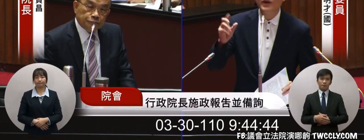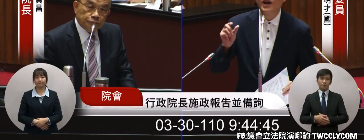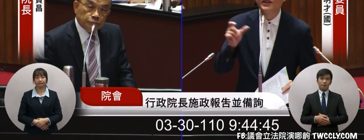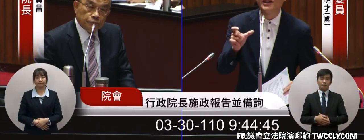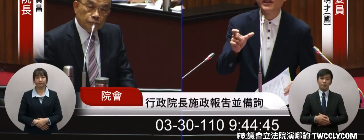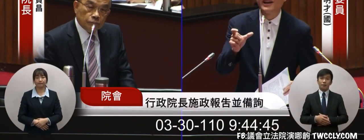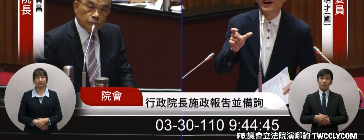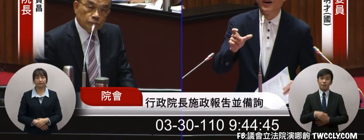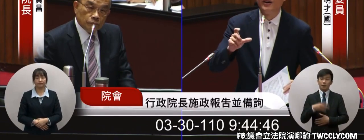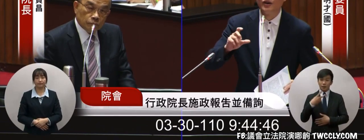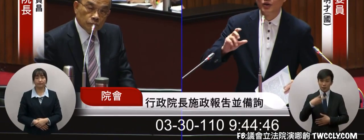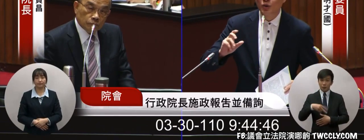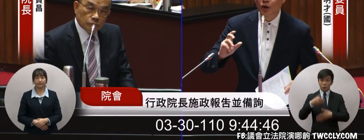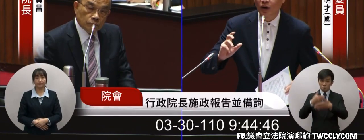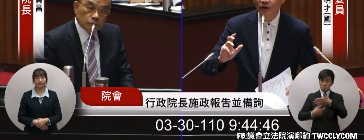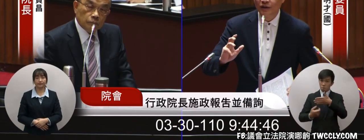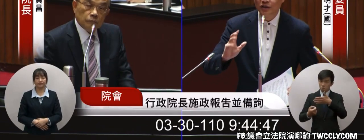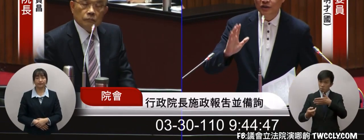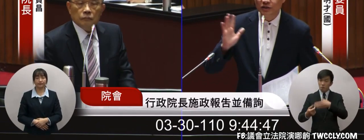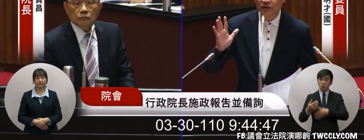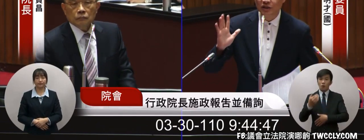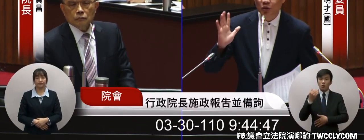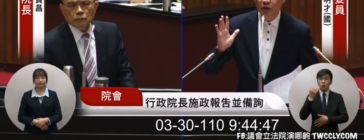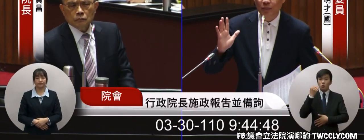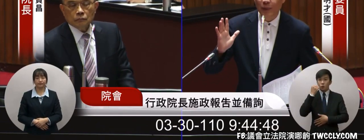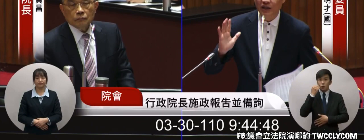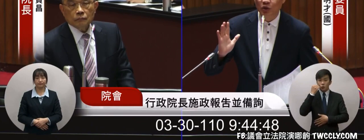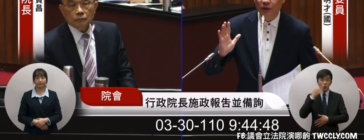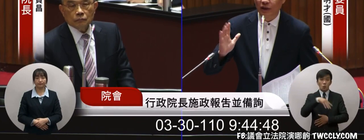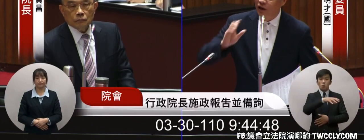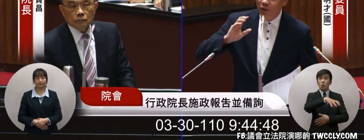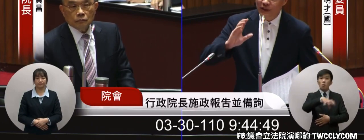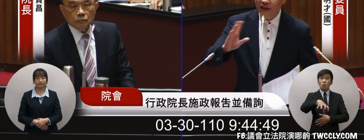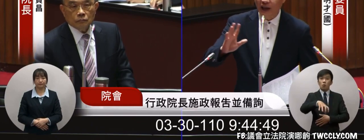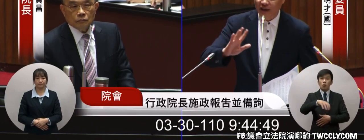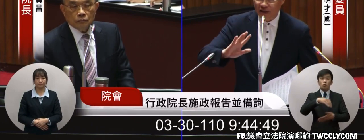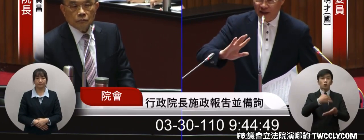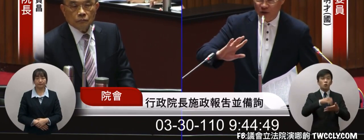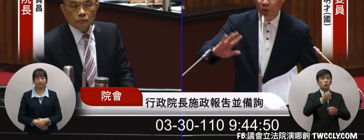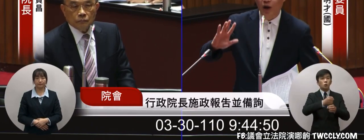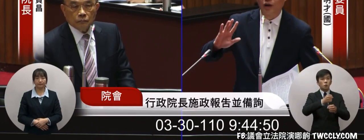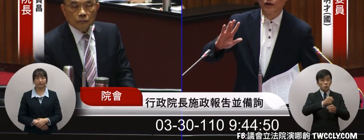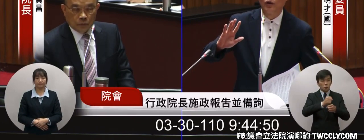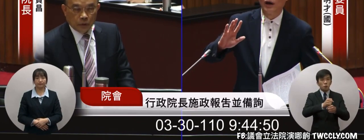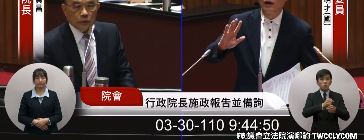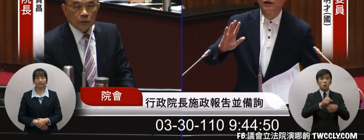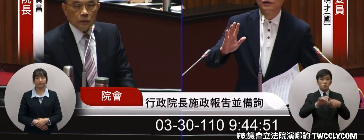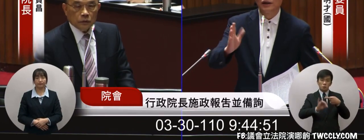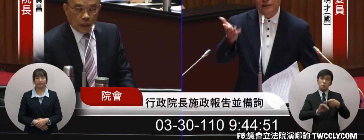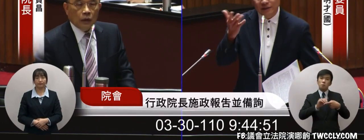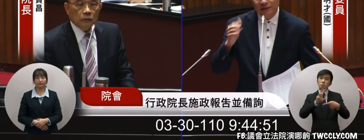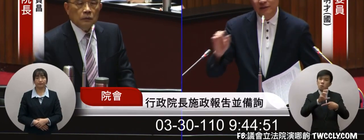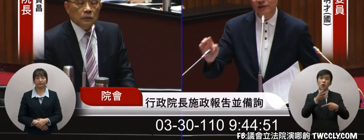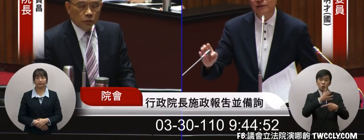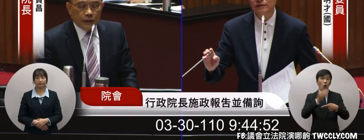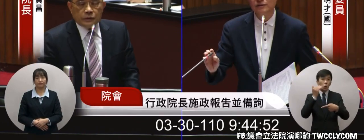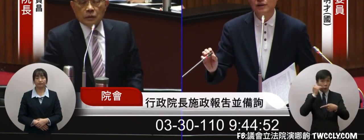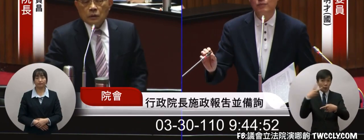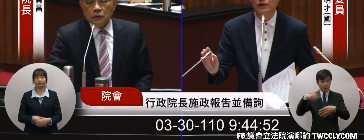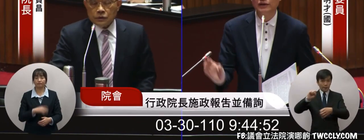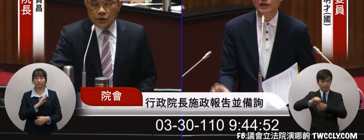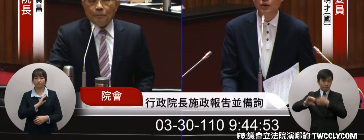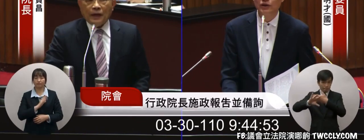後面還有一點點啊如果已經十個做了八九個後面再一兩個再做好的話那更